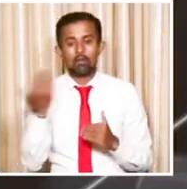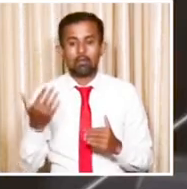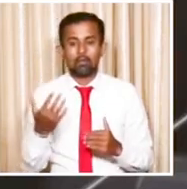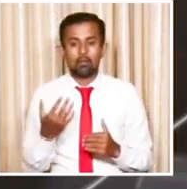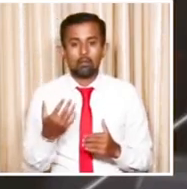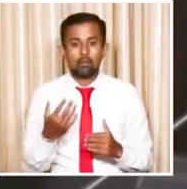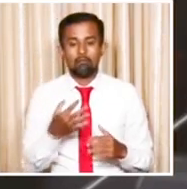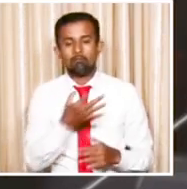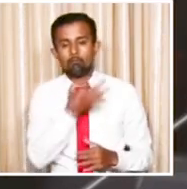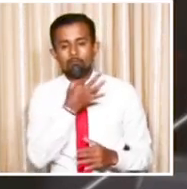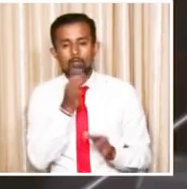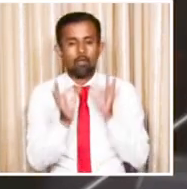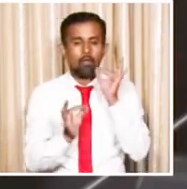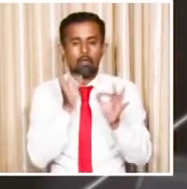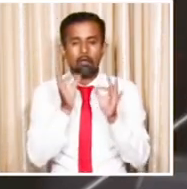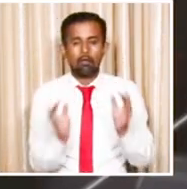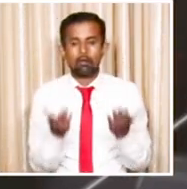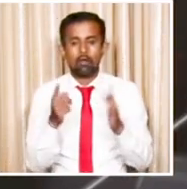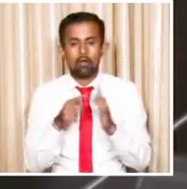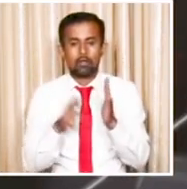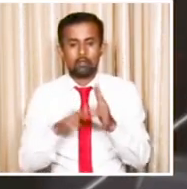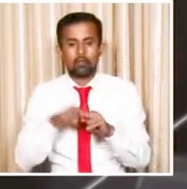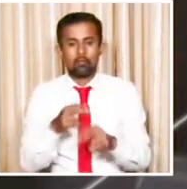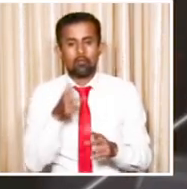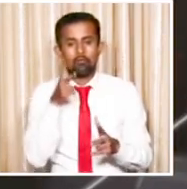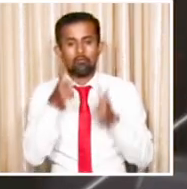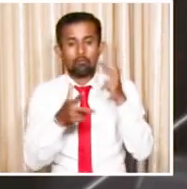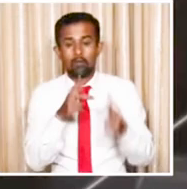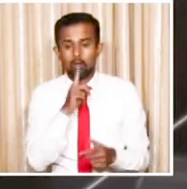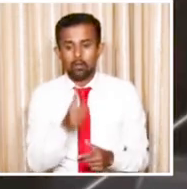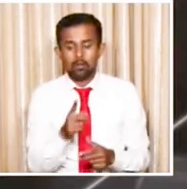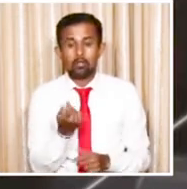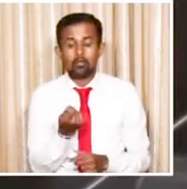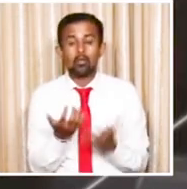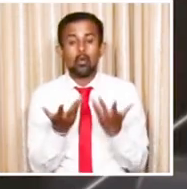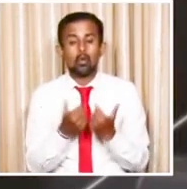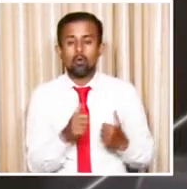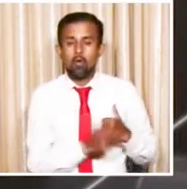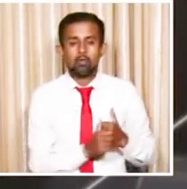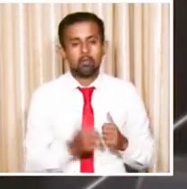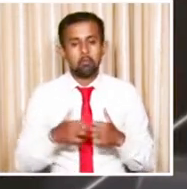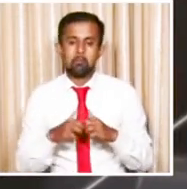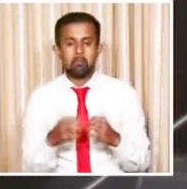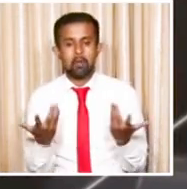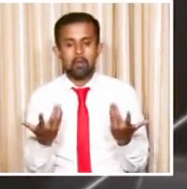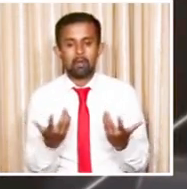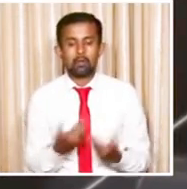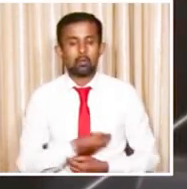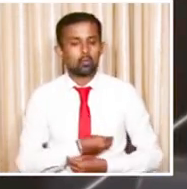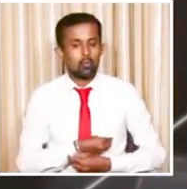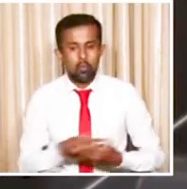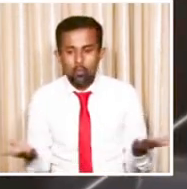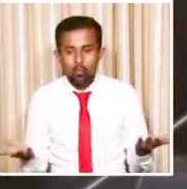කකා කතා කිය කී යද්දි IMF ගැන විවේචනය කරද්දි මුදල් කොච්චර අච්චු ගැහුවත් කමක් නැහැ කියලා කරපු